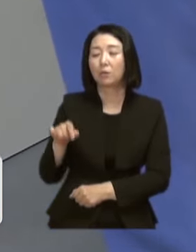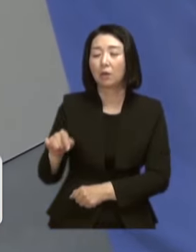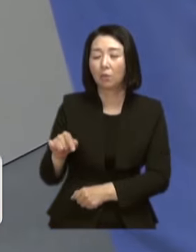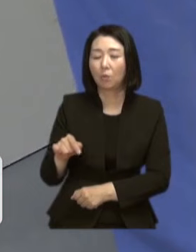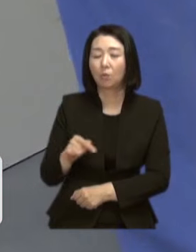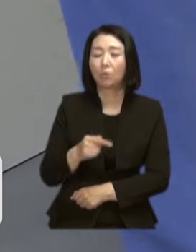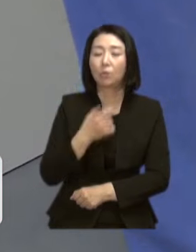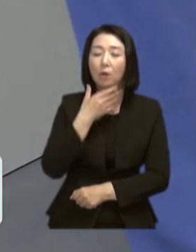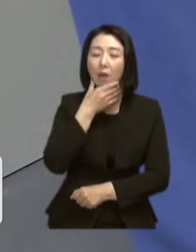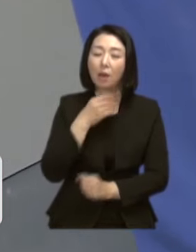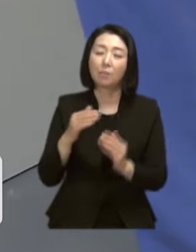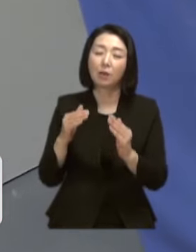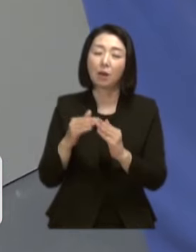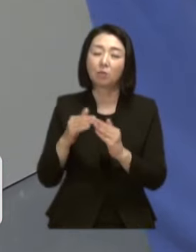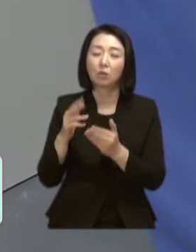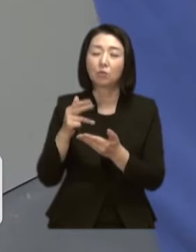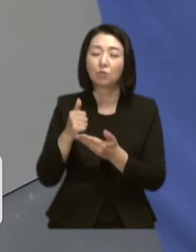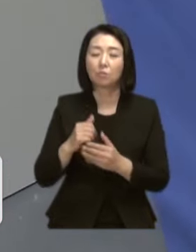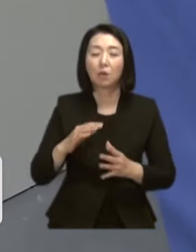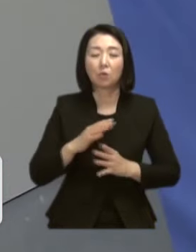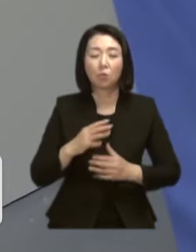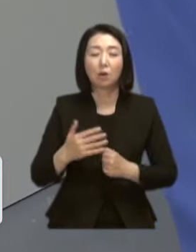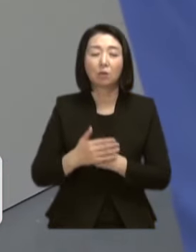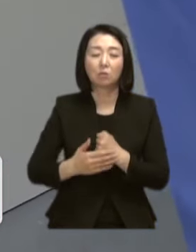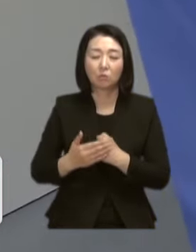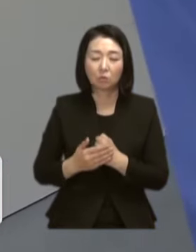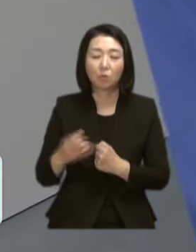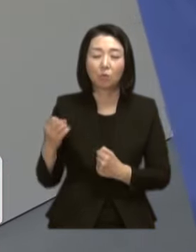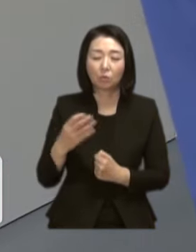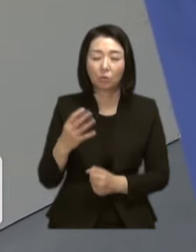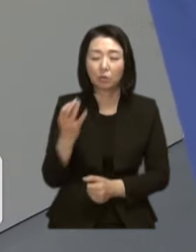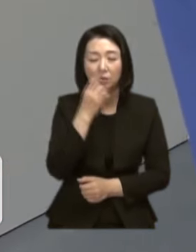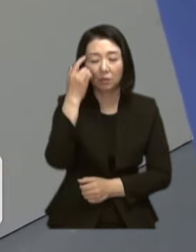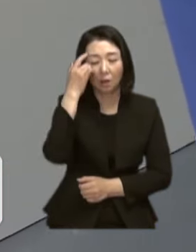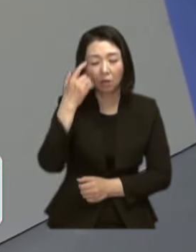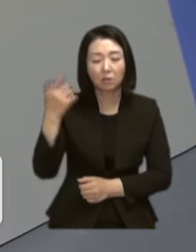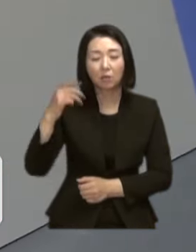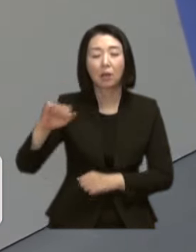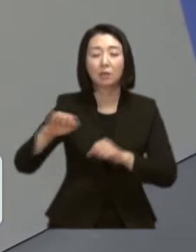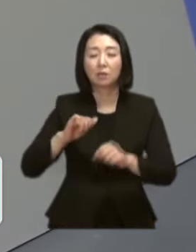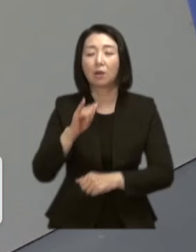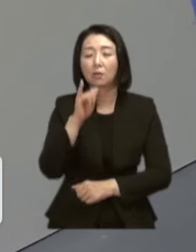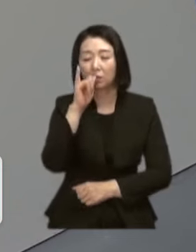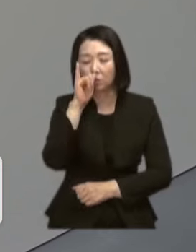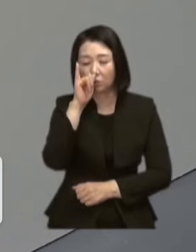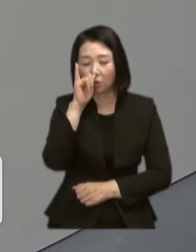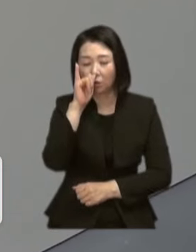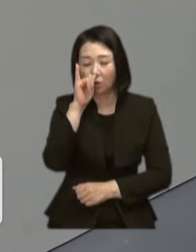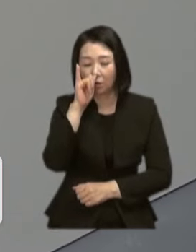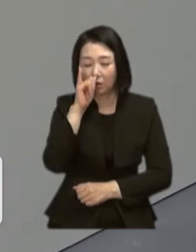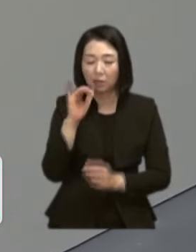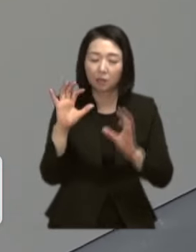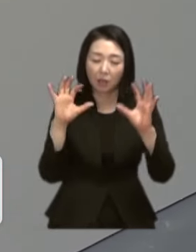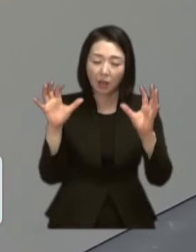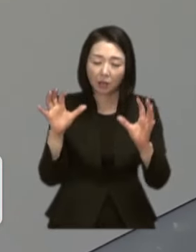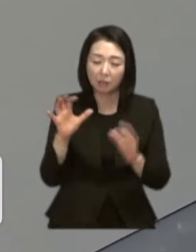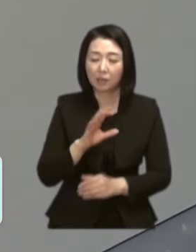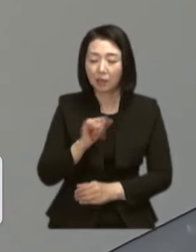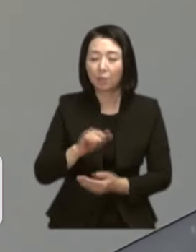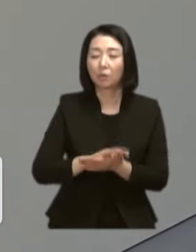특별히 하나님 해피하우스에 주님의 놀라우신 은총과 성령의 역사심이 일어나 아버지, 그 모든 아이들이